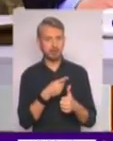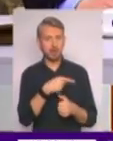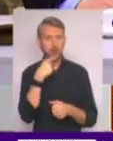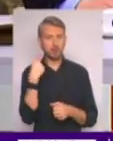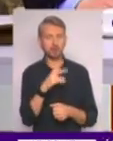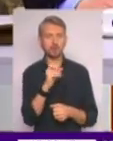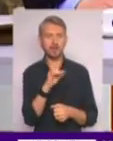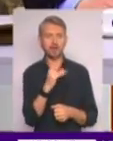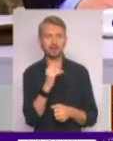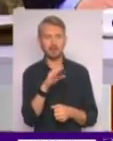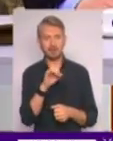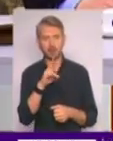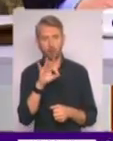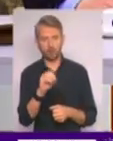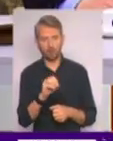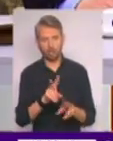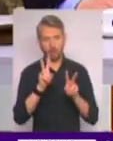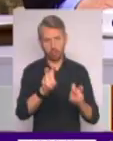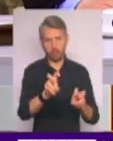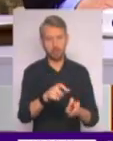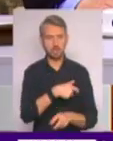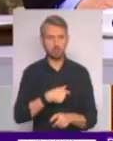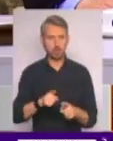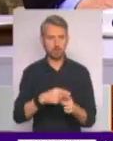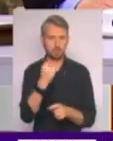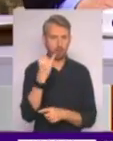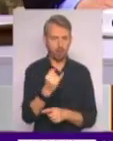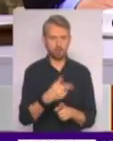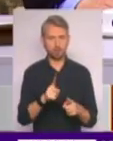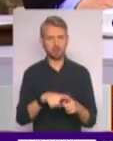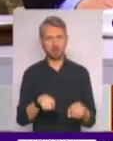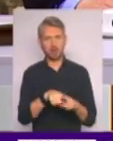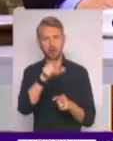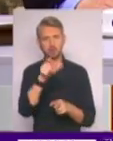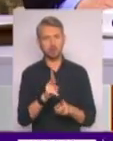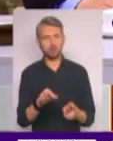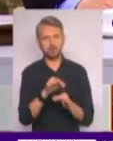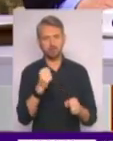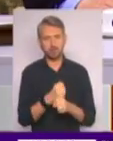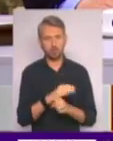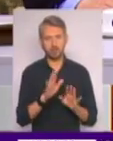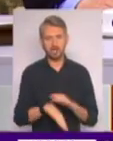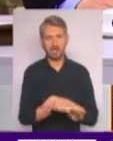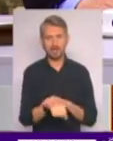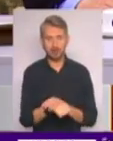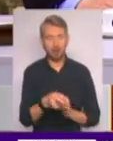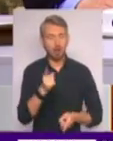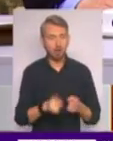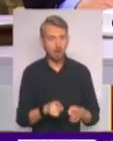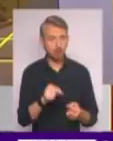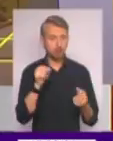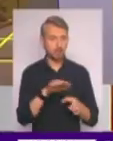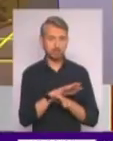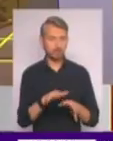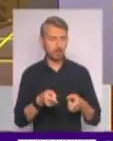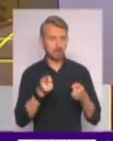російською мовою нарицательне. Угу. Депутат – це погано, і депутат – це така собі людина, яка нічого не робить, тільки краде. Реально це не відповідає